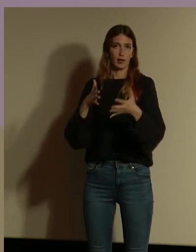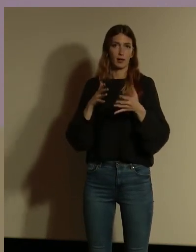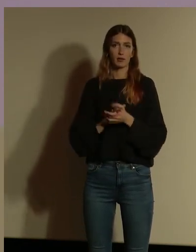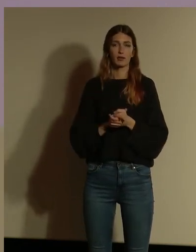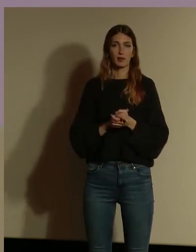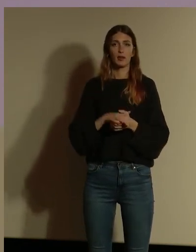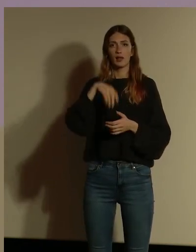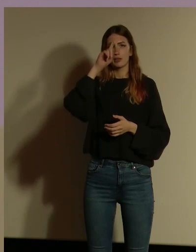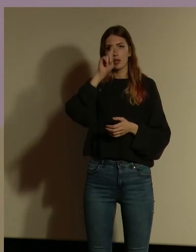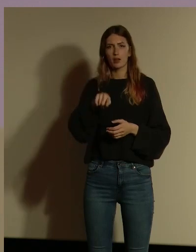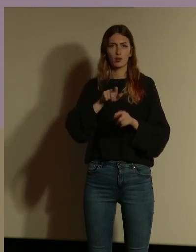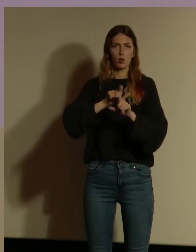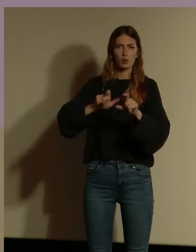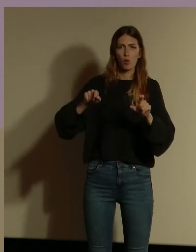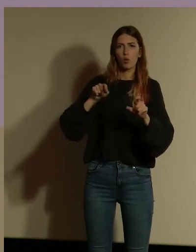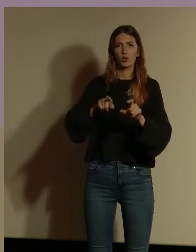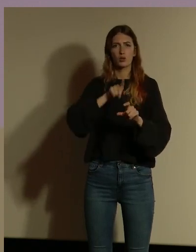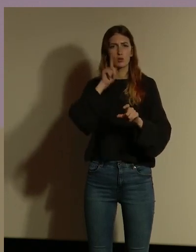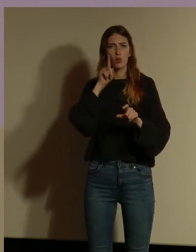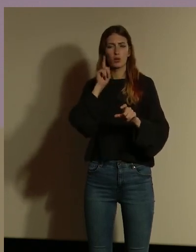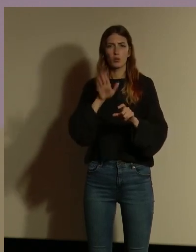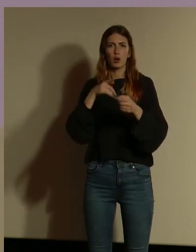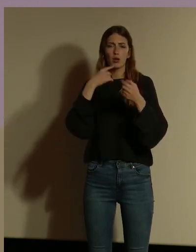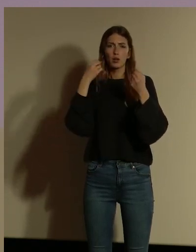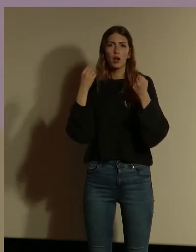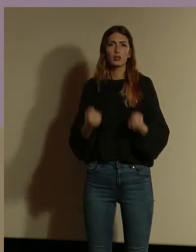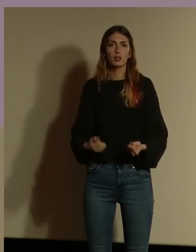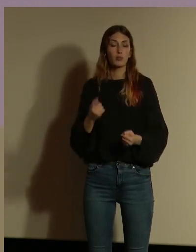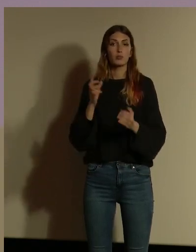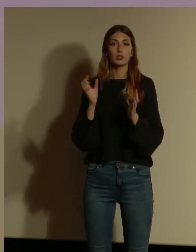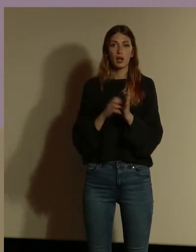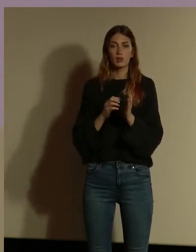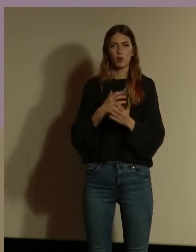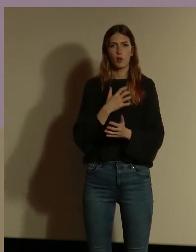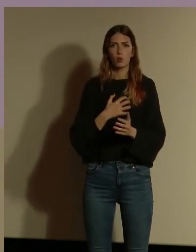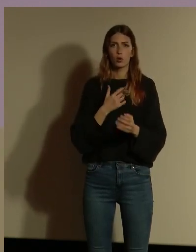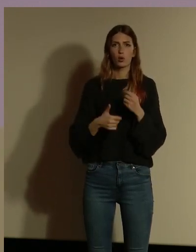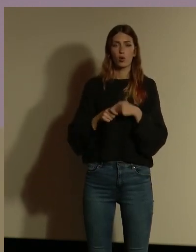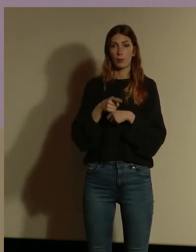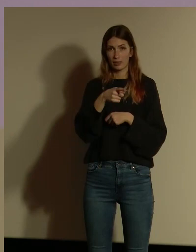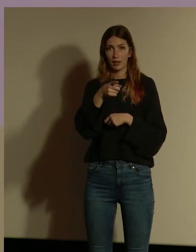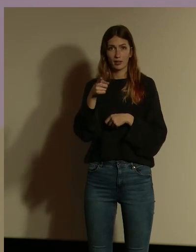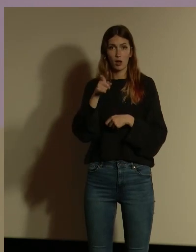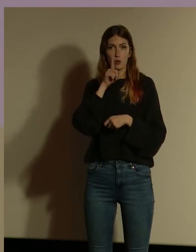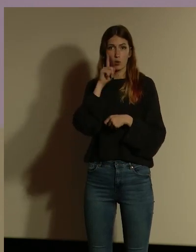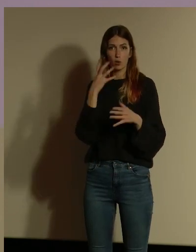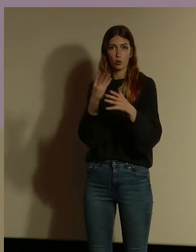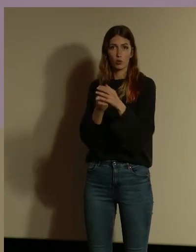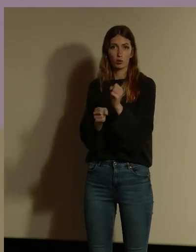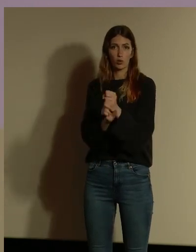et koolis on noortel täna niivõrd raske, siis on seda olulisem, et teie, kes teie noortega